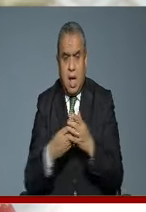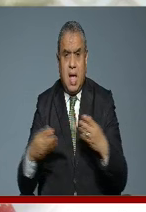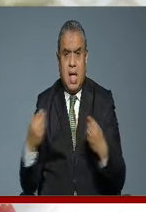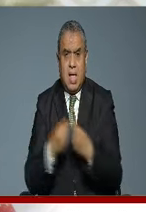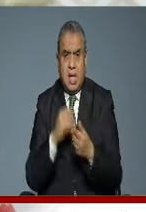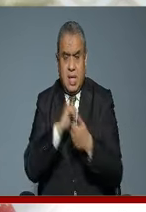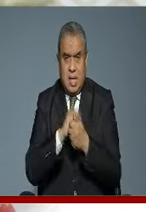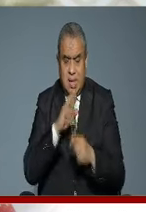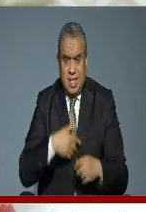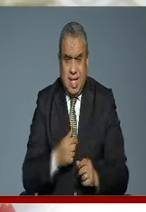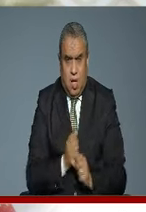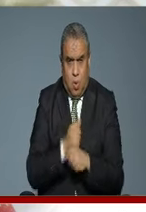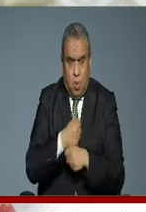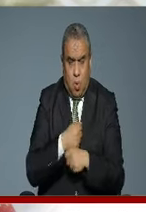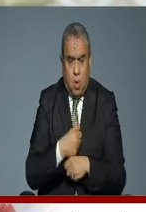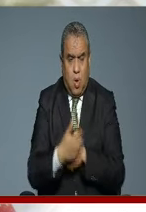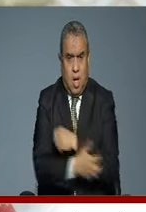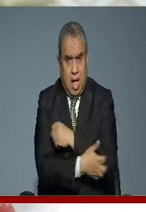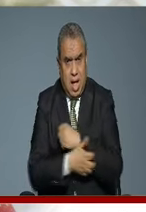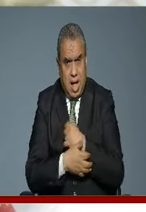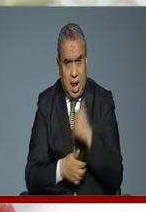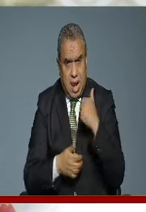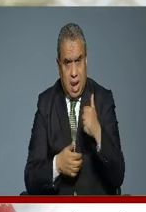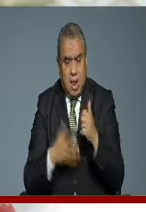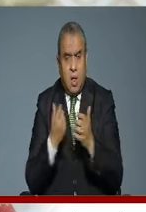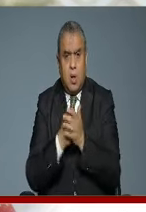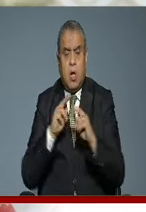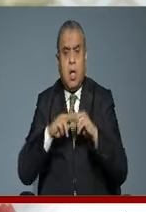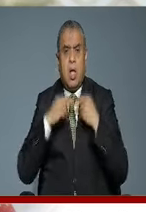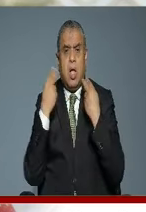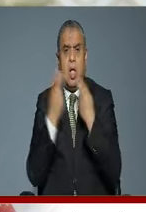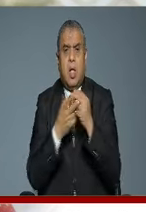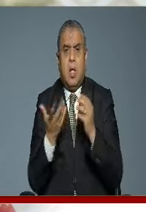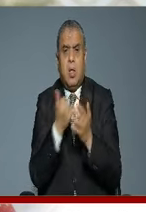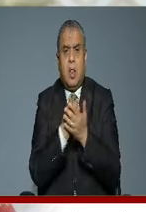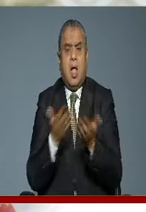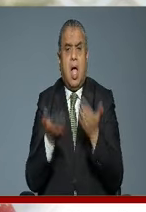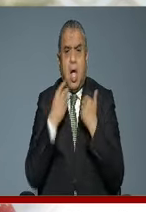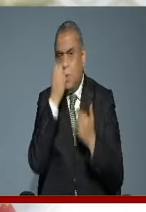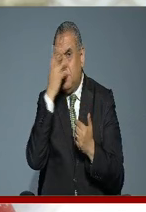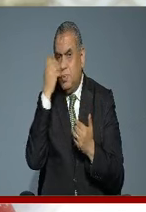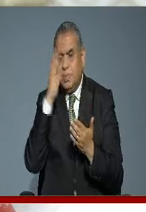الجوع والفقر والتعبئة الدولية ضد التغير المناخي.